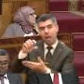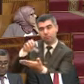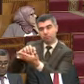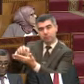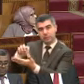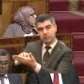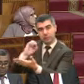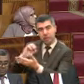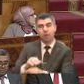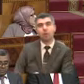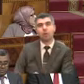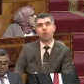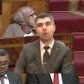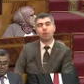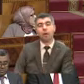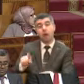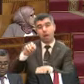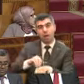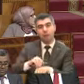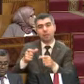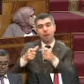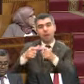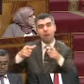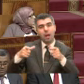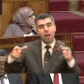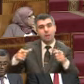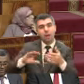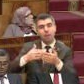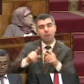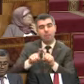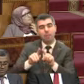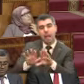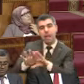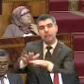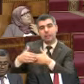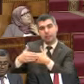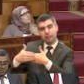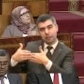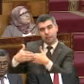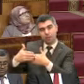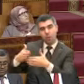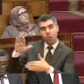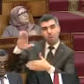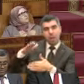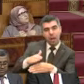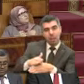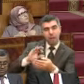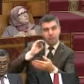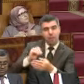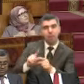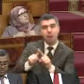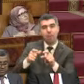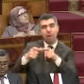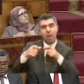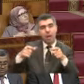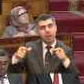الشيل، توسيع وتقوية ما تبقى من الطريق الرابطة ما بين تنغير و تنغير وبني ملال عبر ايمن الشيل، توسيع الطريق الرابطه